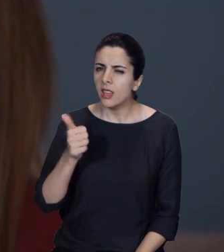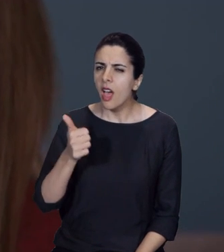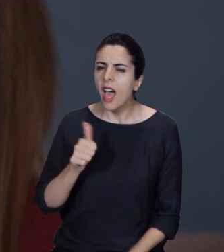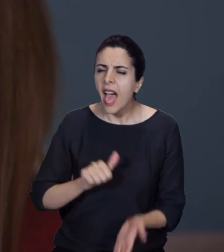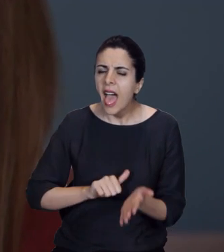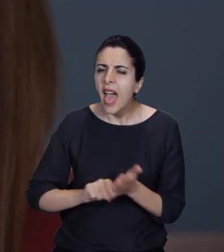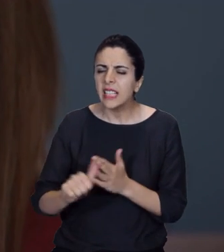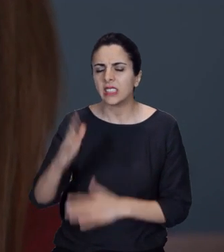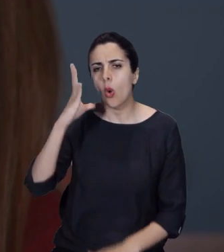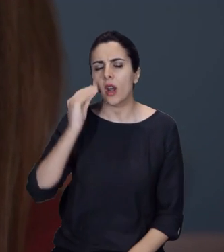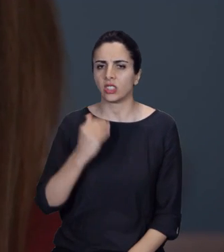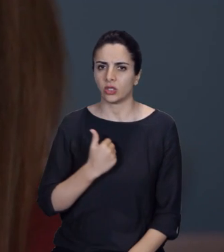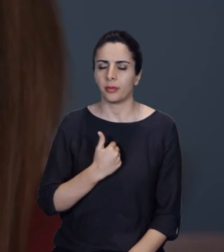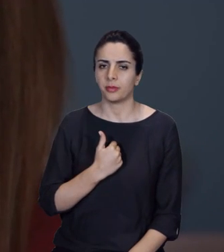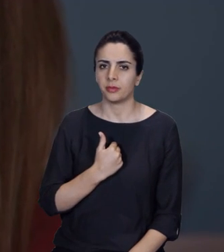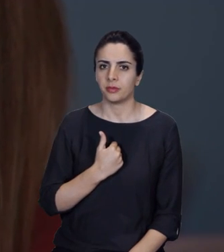Yarın her şeyi öğreneceğim.